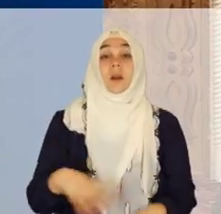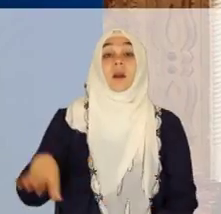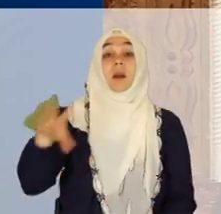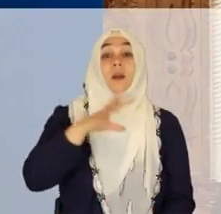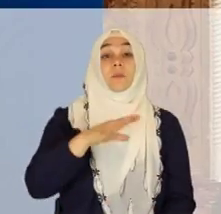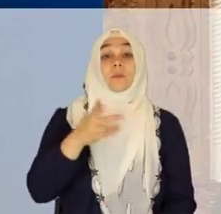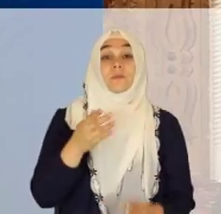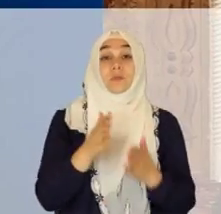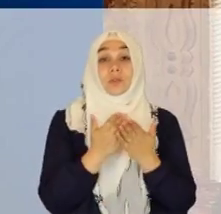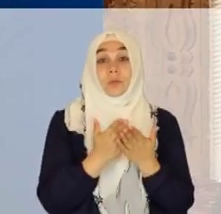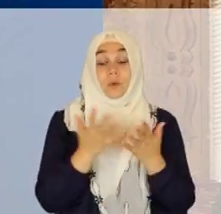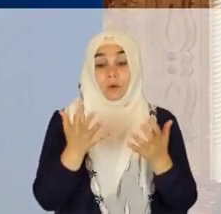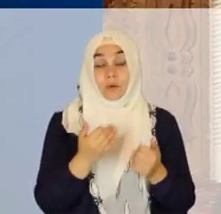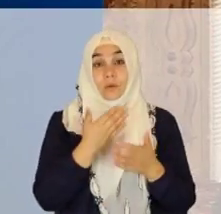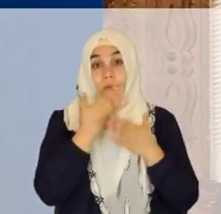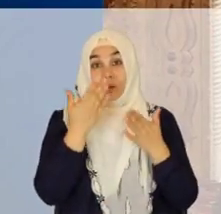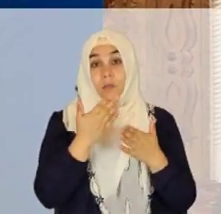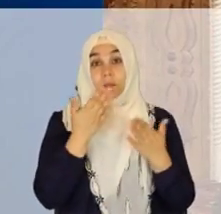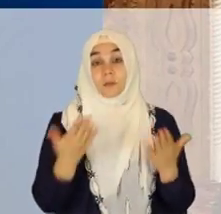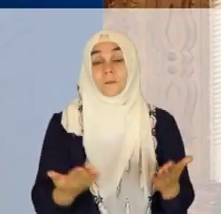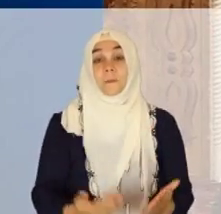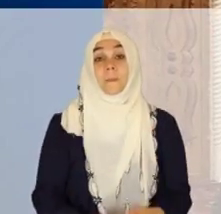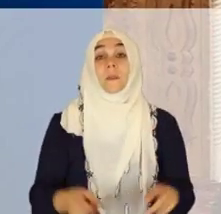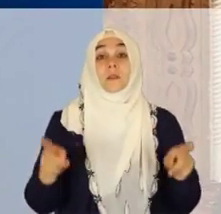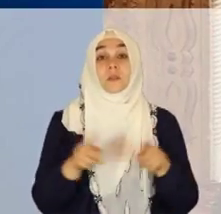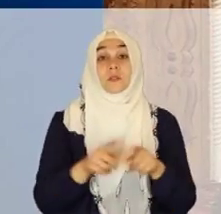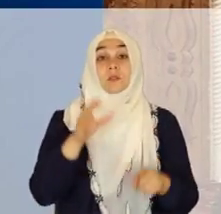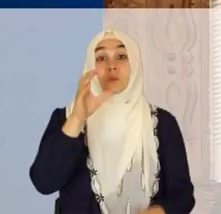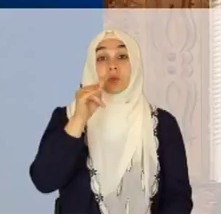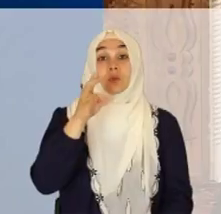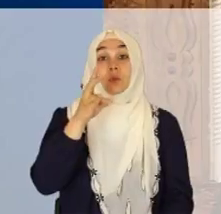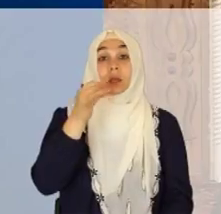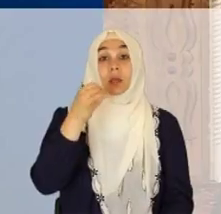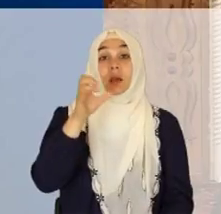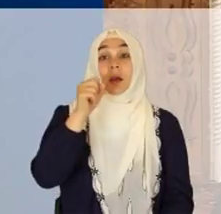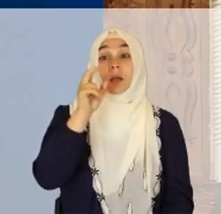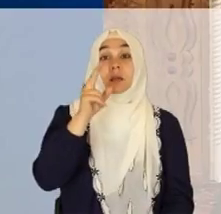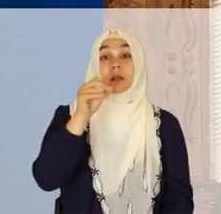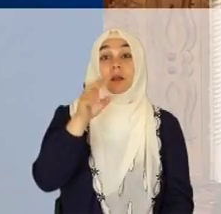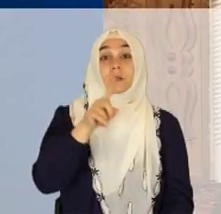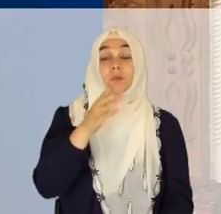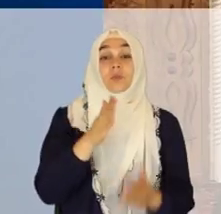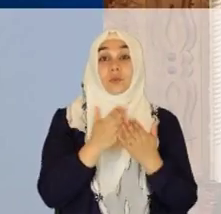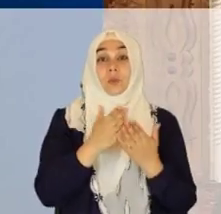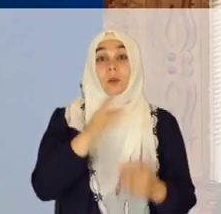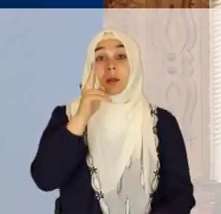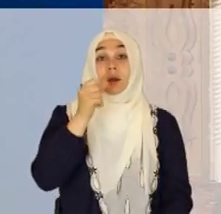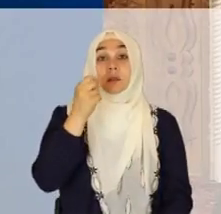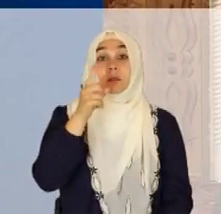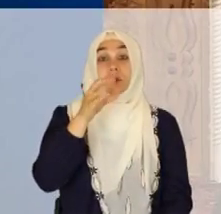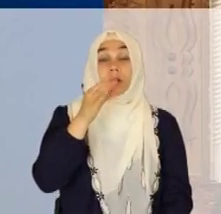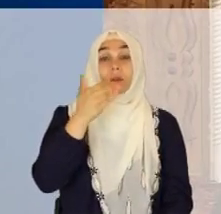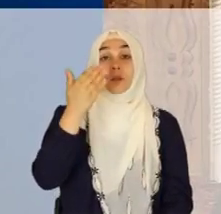Hamma aqida kitoblarini olib ochib ko'ringlar. Shu jumladan sunniy aqidalar degan kitobni ham. Qazoi qadar